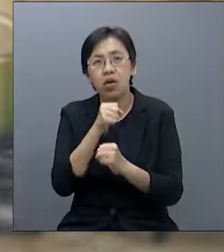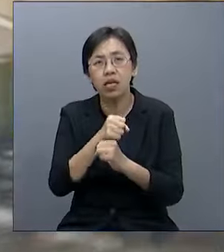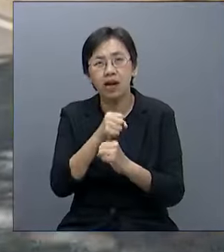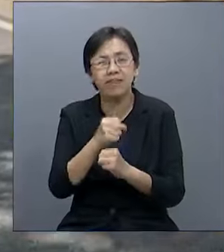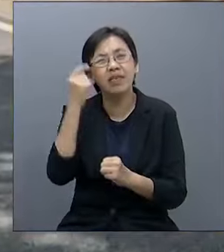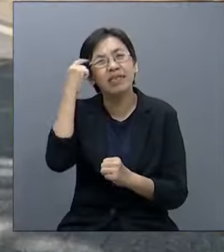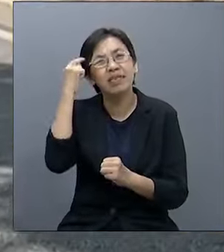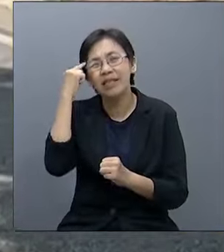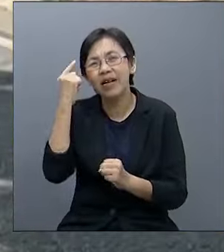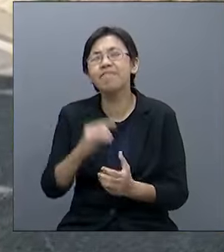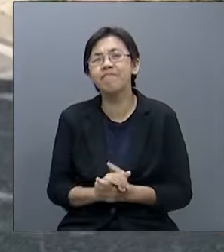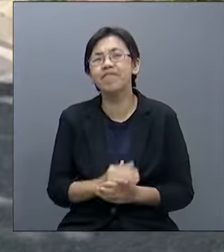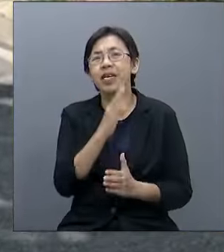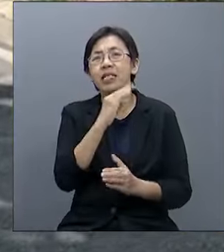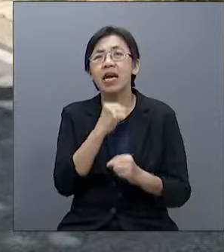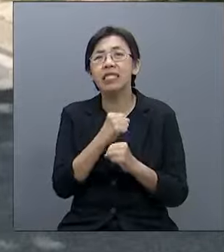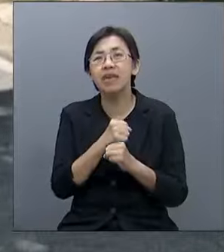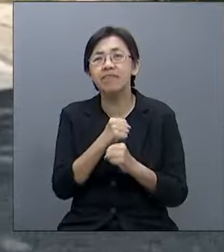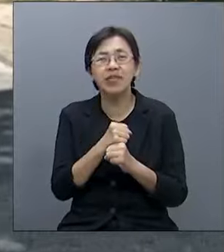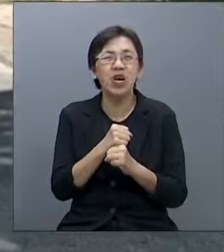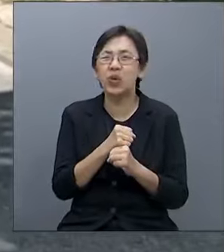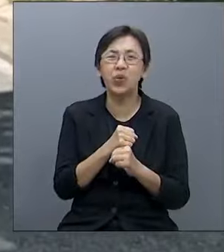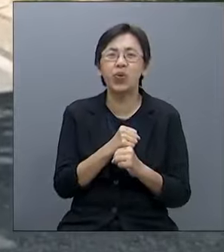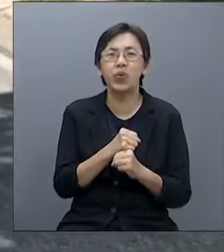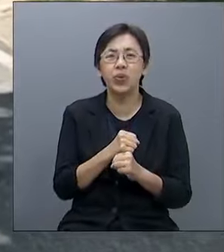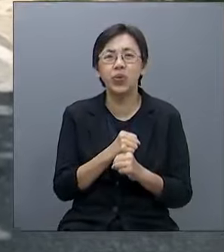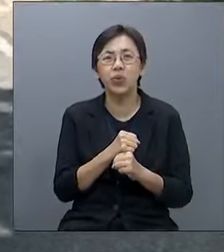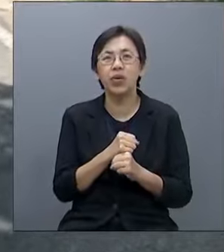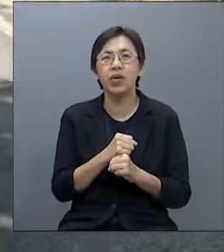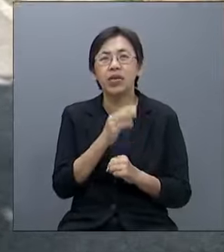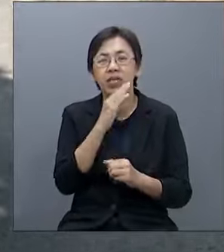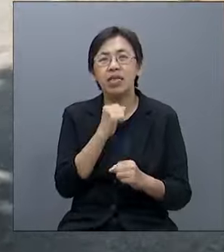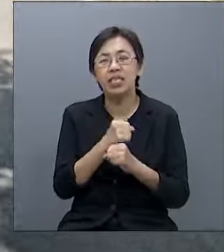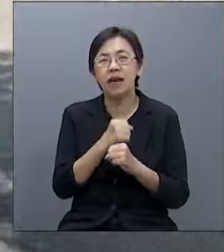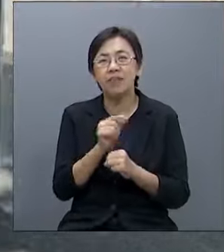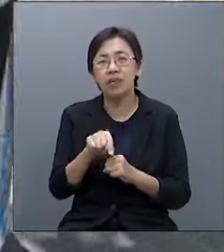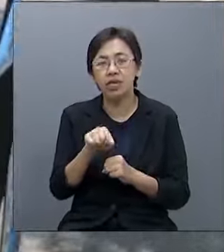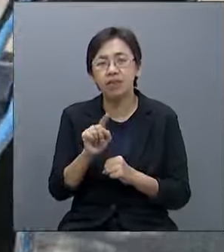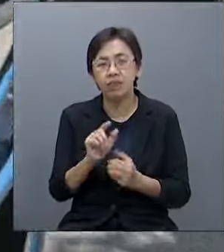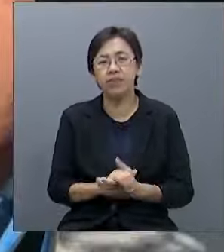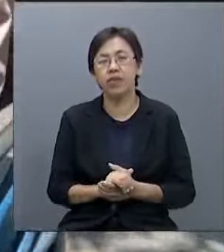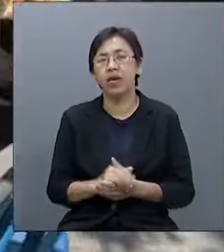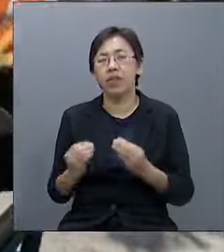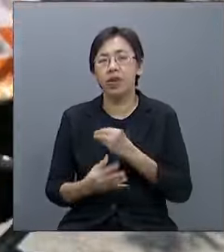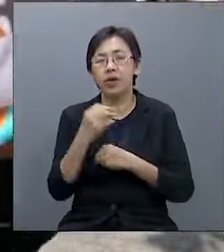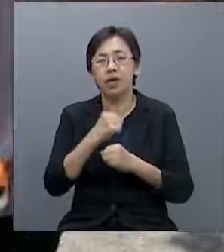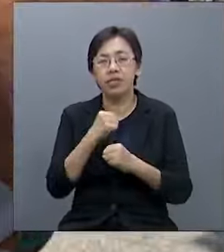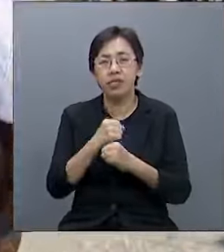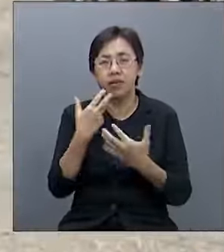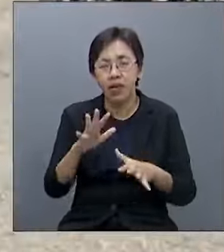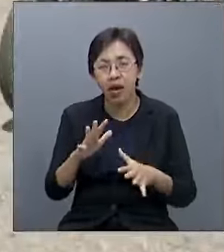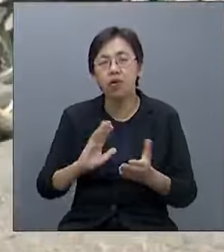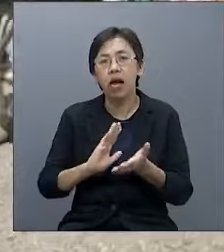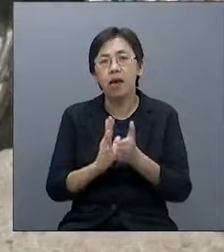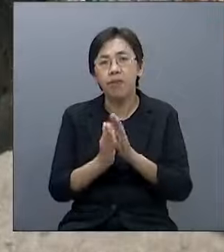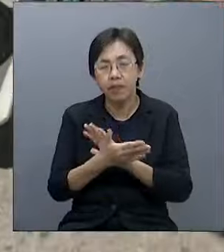ทางที่แบบจะเป็นเสื้อหลงที่เราจะสามารถแบบได้แต่ว่ามันจะเป็นโอกาสที่จะทำให้เราได้ปรับเปลี่ยนประเด็นม